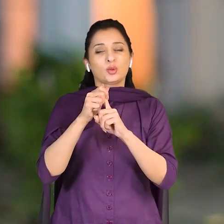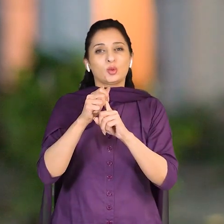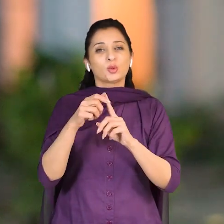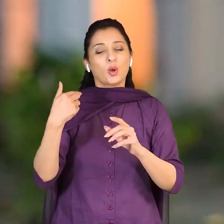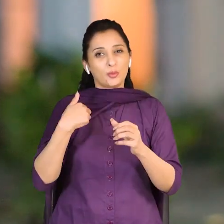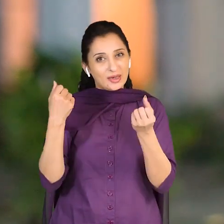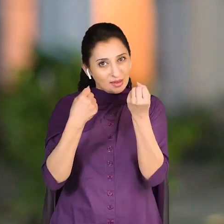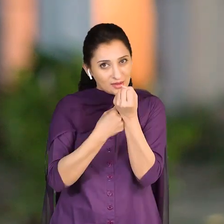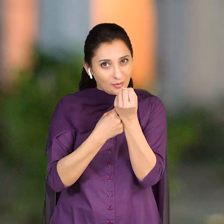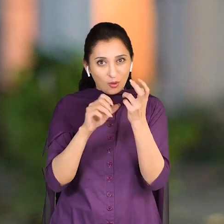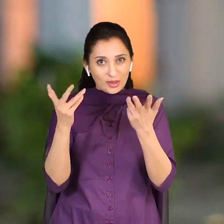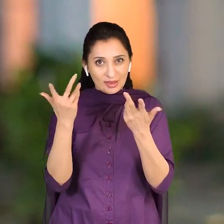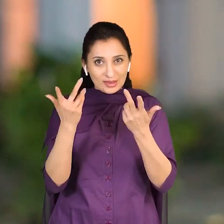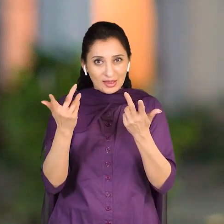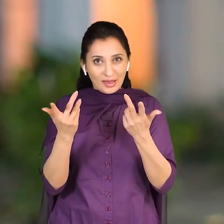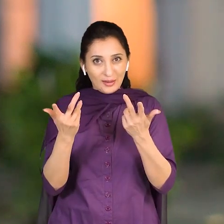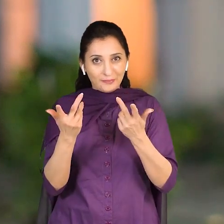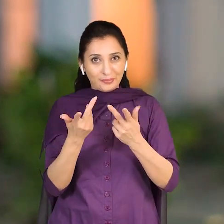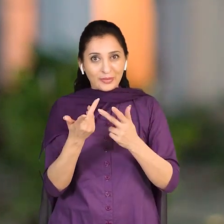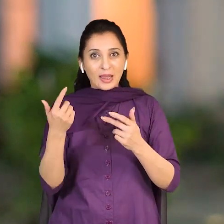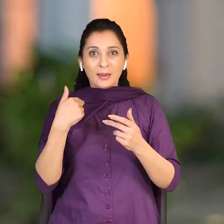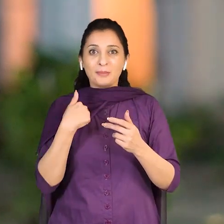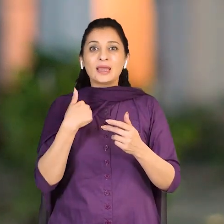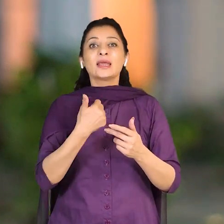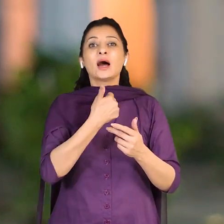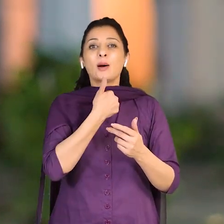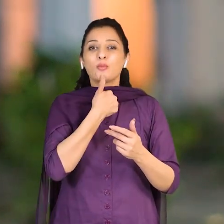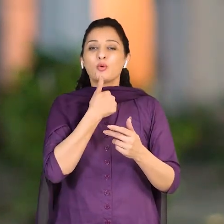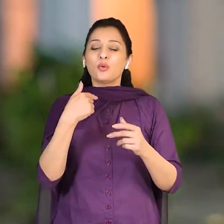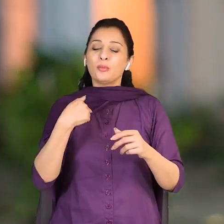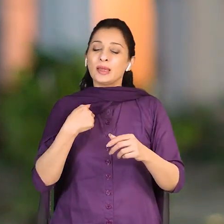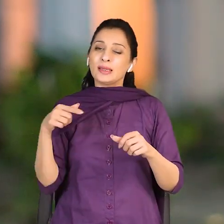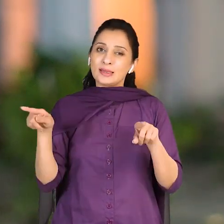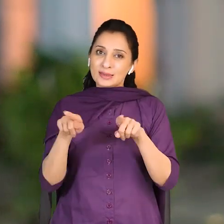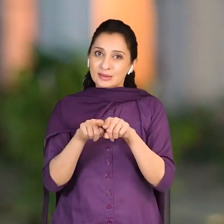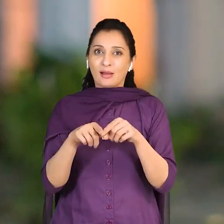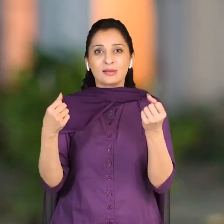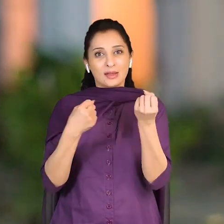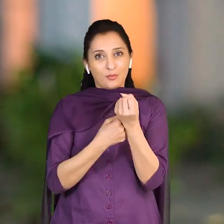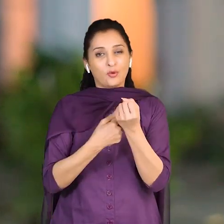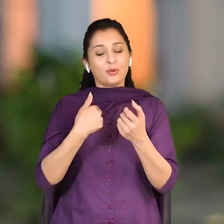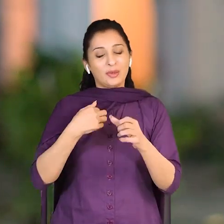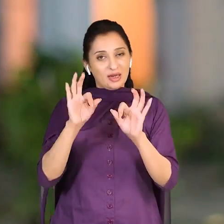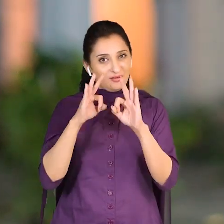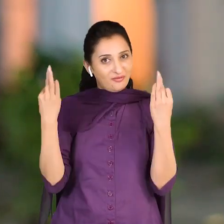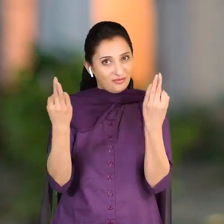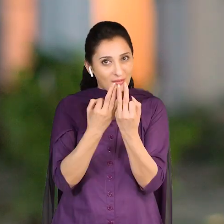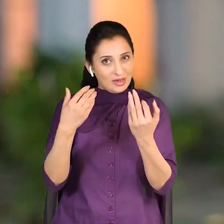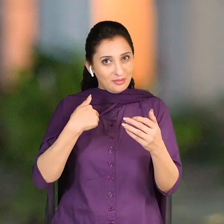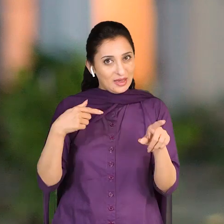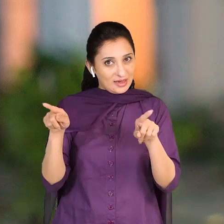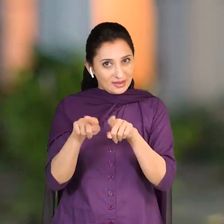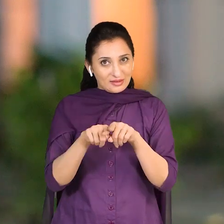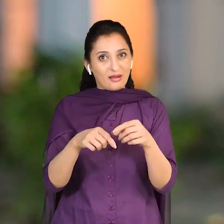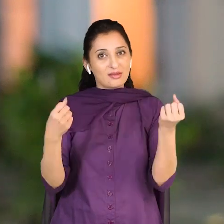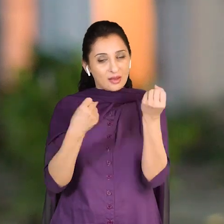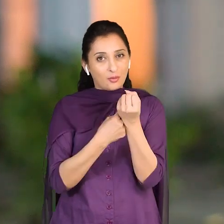सपोर्ट जो है मेरे साथ अब तक मेरे फ़ादर की रही, फैमिली की रही